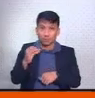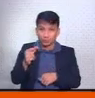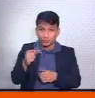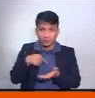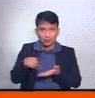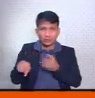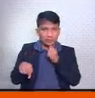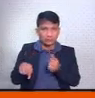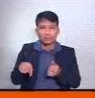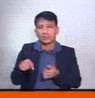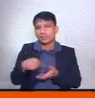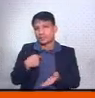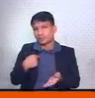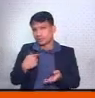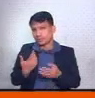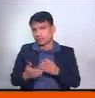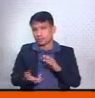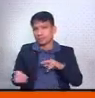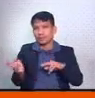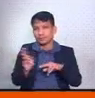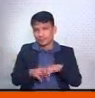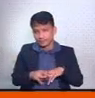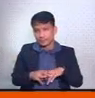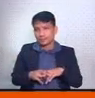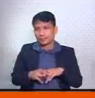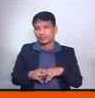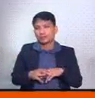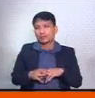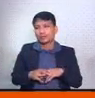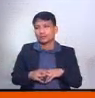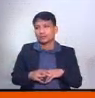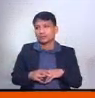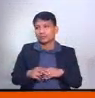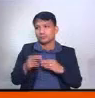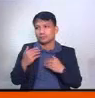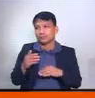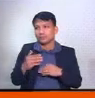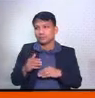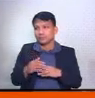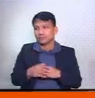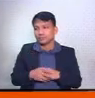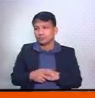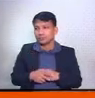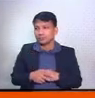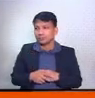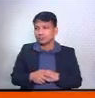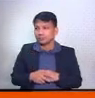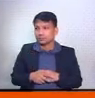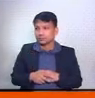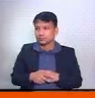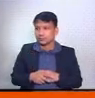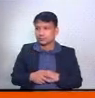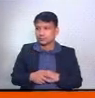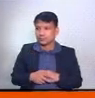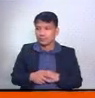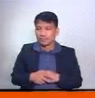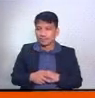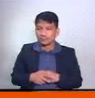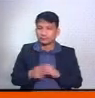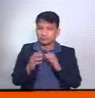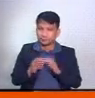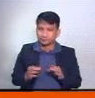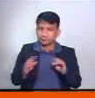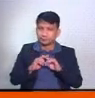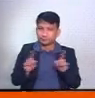na oras. Opo. Kumbaga, tinaasan kayo, mataas sa minimum. Opo. Para, wow, mataas ka ako sa minimum. Oh,